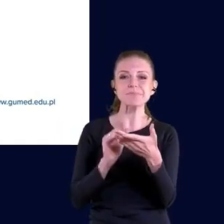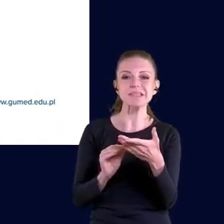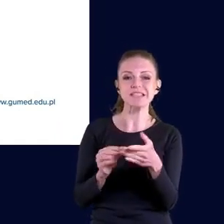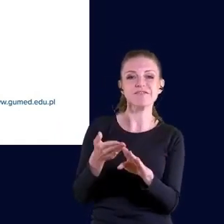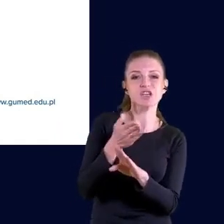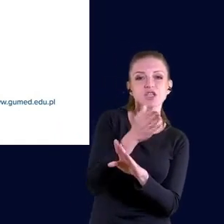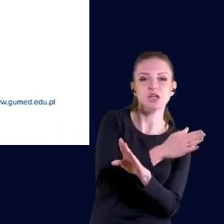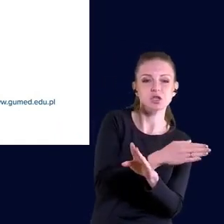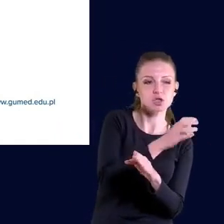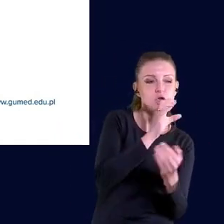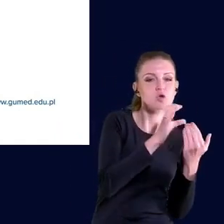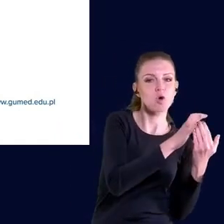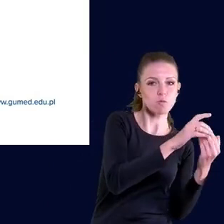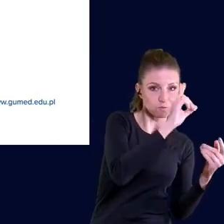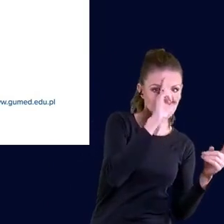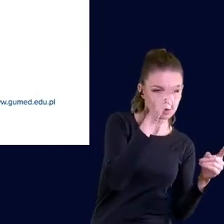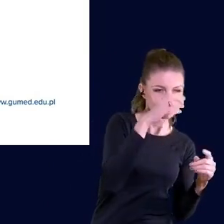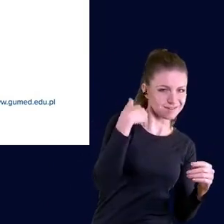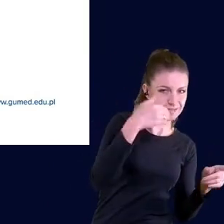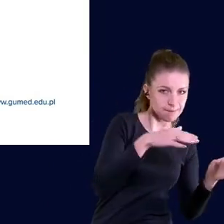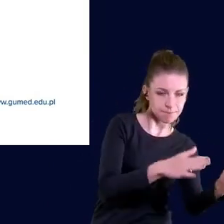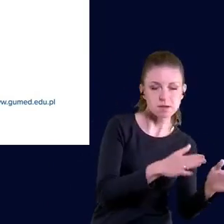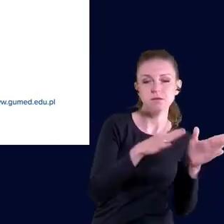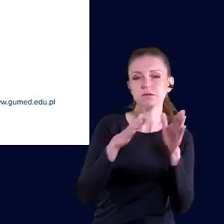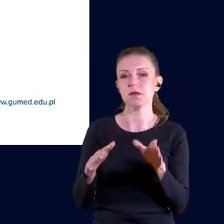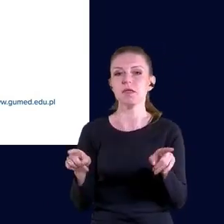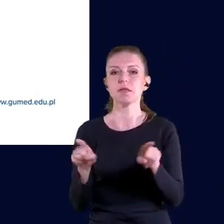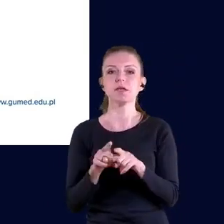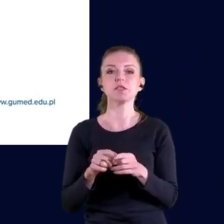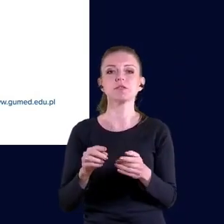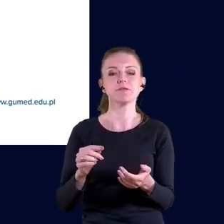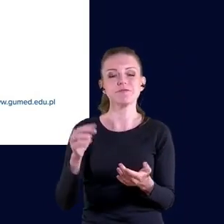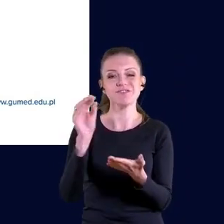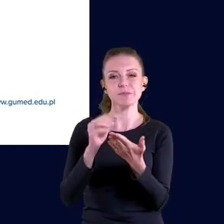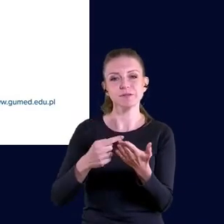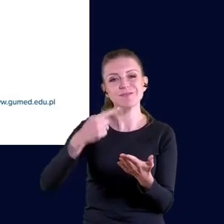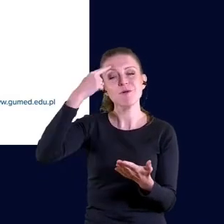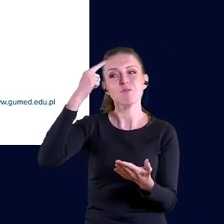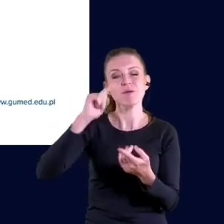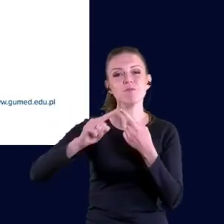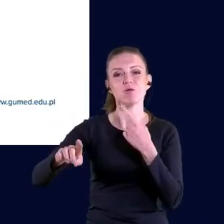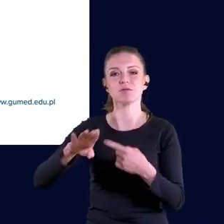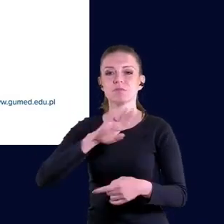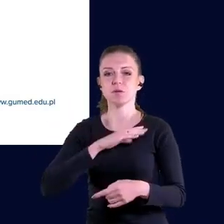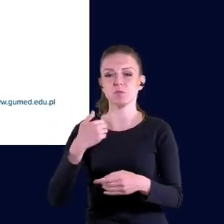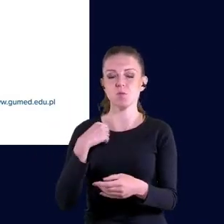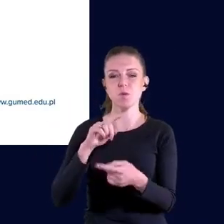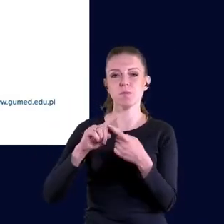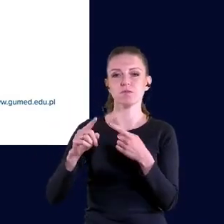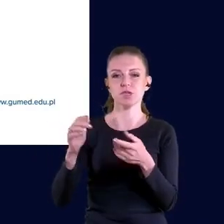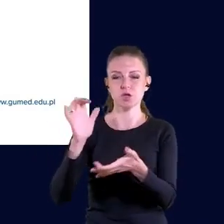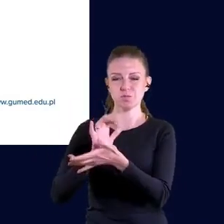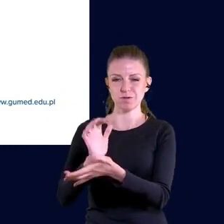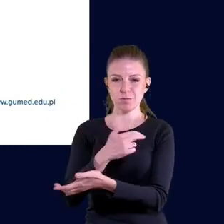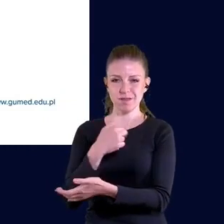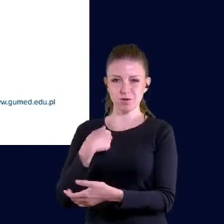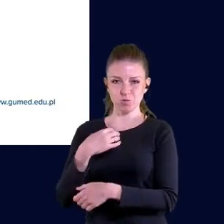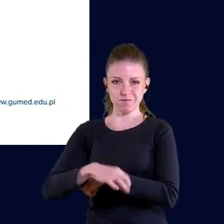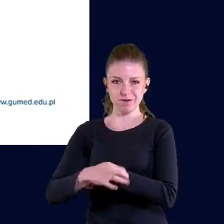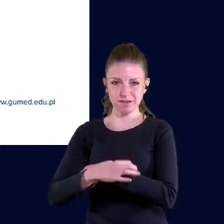list ludzi Akademii oraz wspomnień pośmiertnych opublikowanych w czasopiśmie wersocki